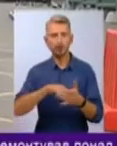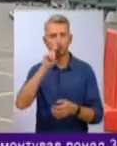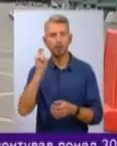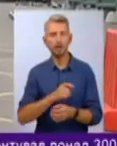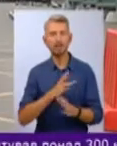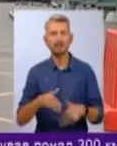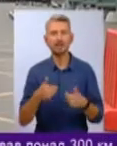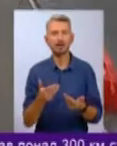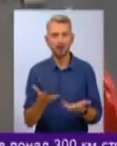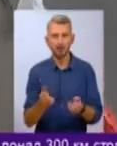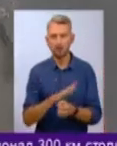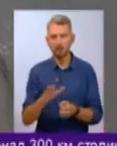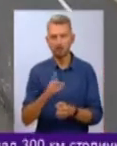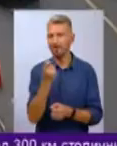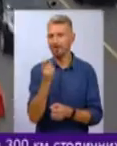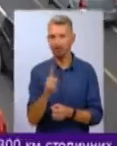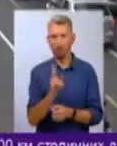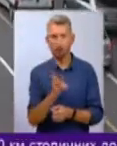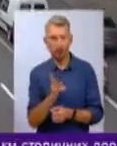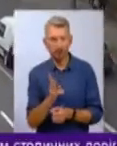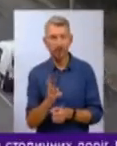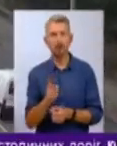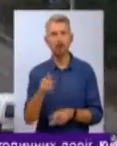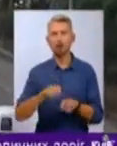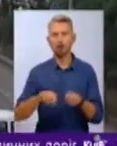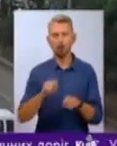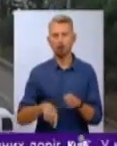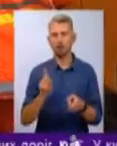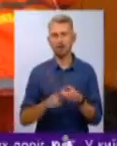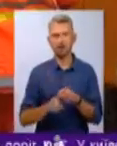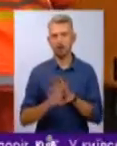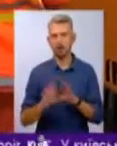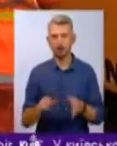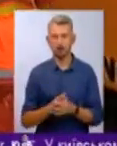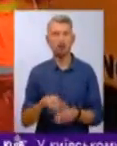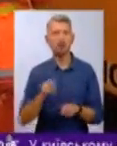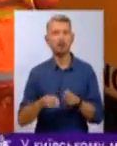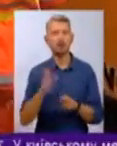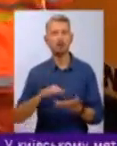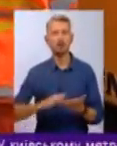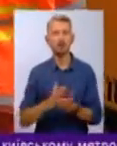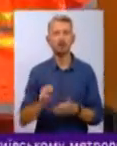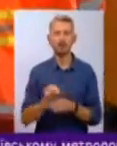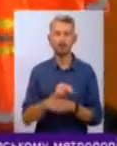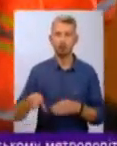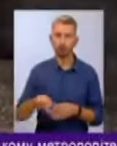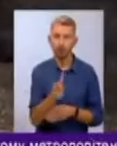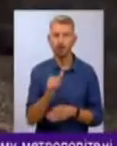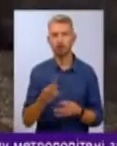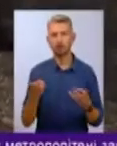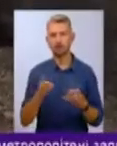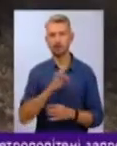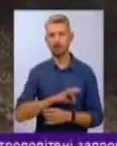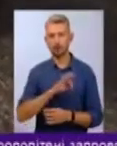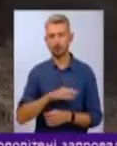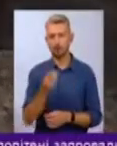ініціатива не отримує ані копійки, тому її контроль справді незалежний. Перевіряти будуть якість ремонту доріг і доцільність